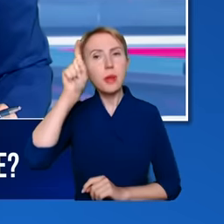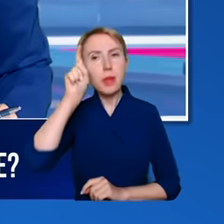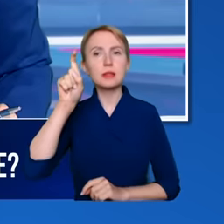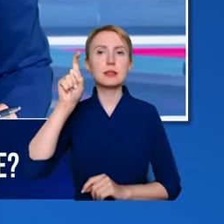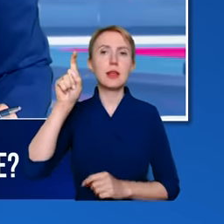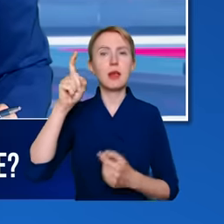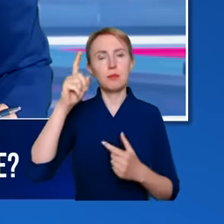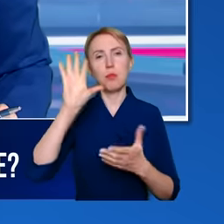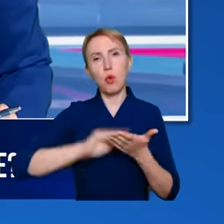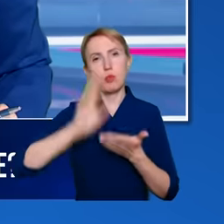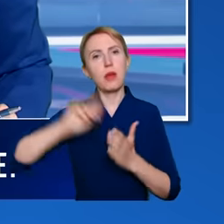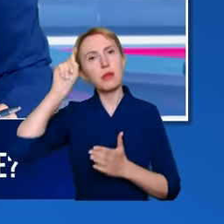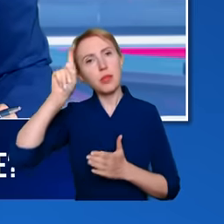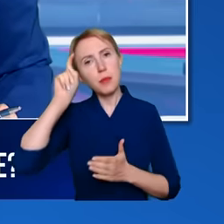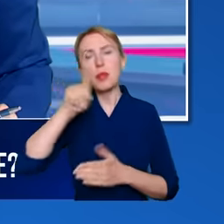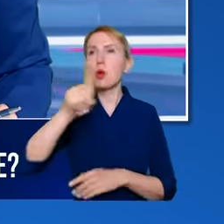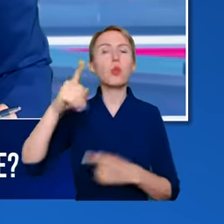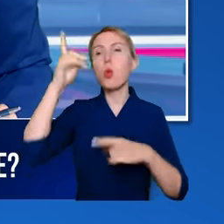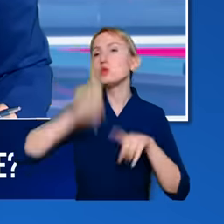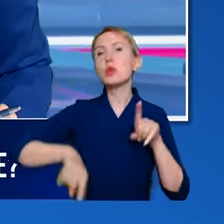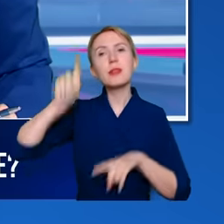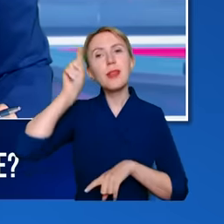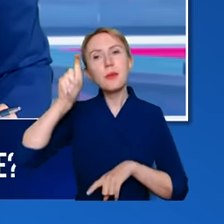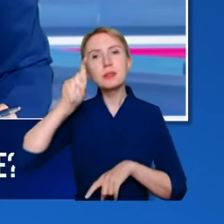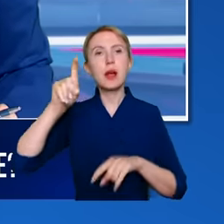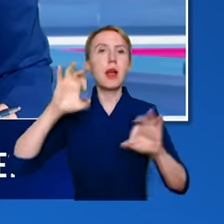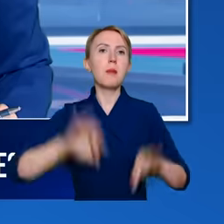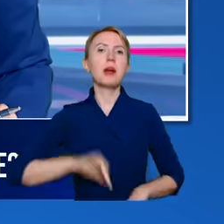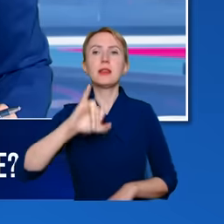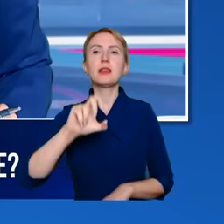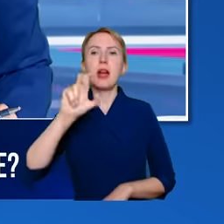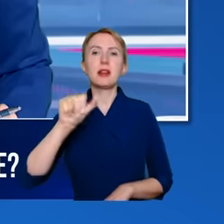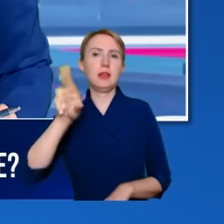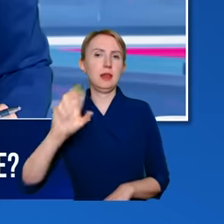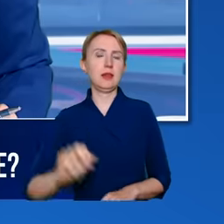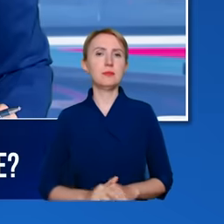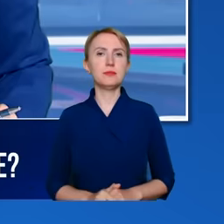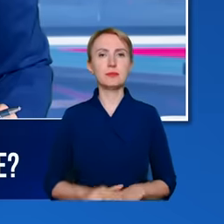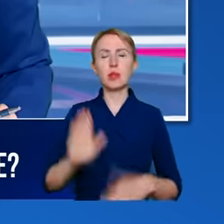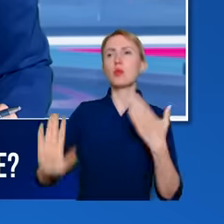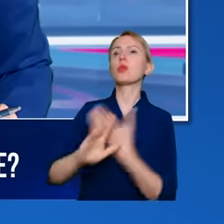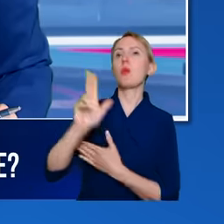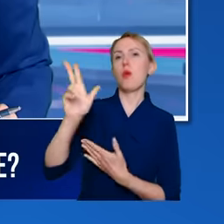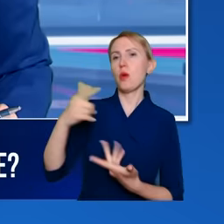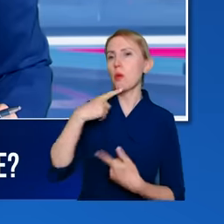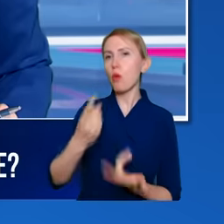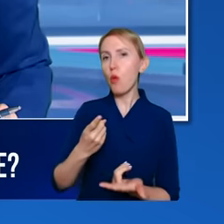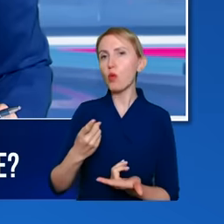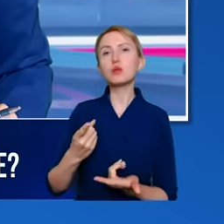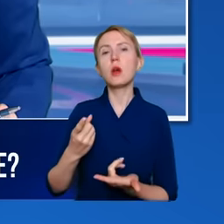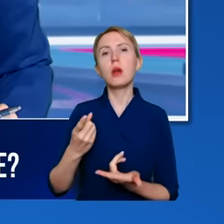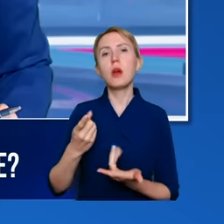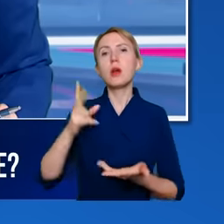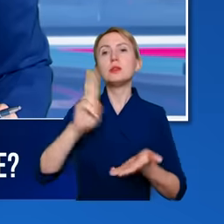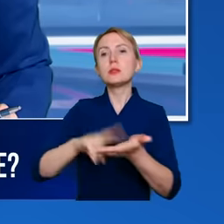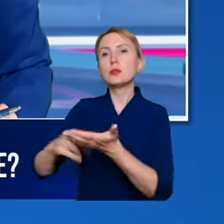niemieckie, ci niedobrzy Niemcy i jakby nie padła pani Achira. Ale Scholz kogo reprezentuje? No, on przyjechał i powiedział, zrzućcie się, pomóżcie nam